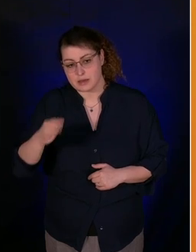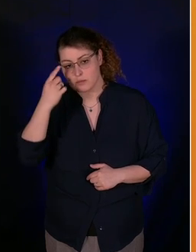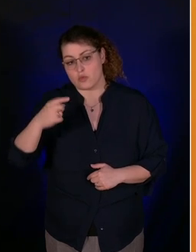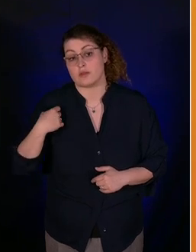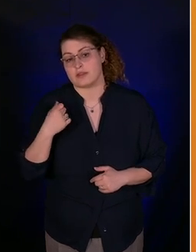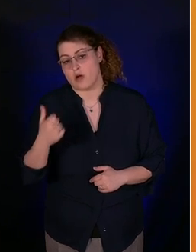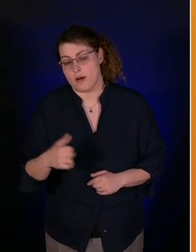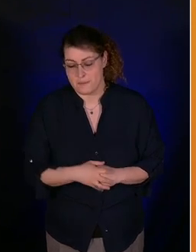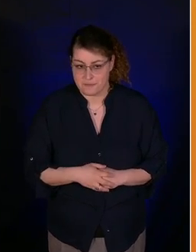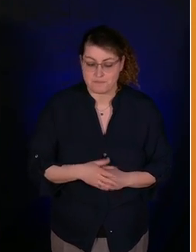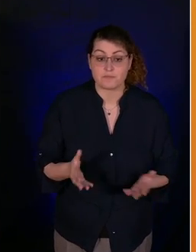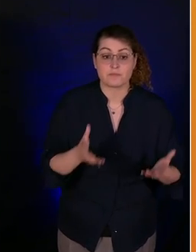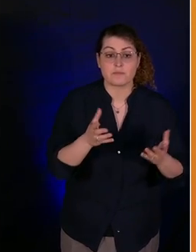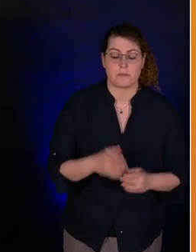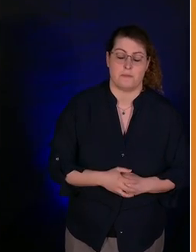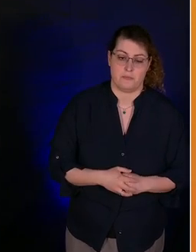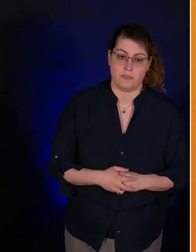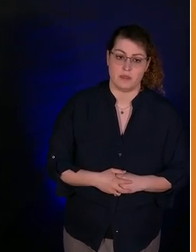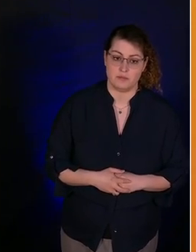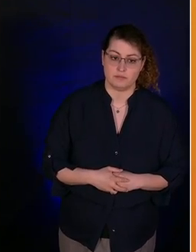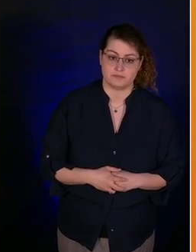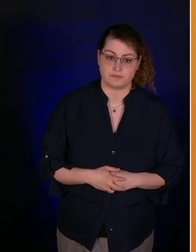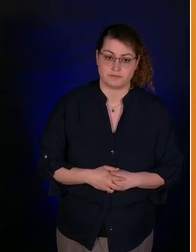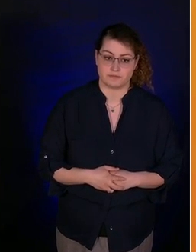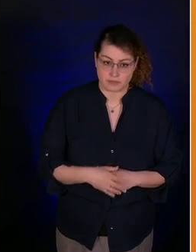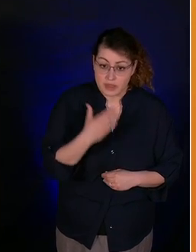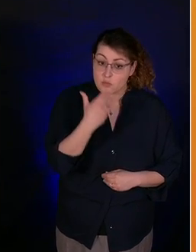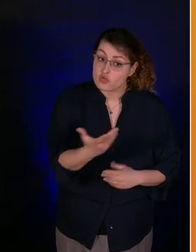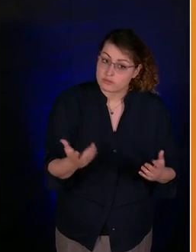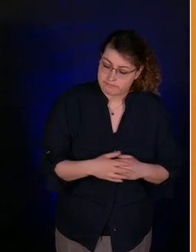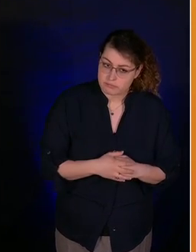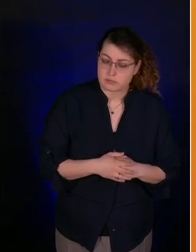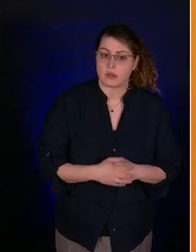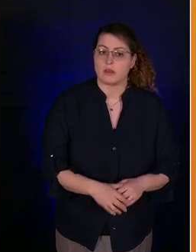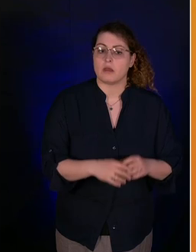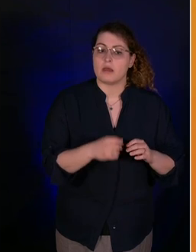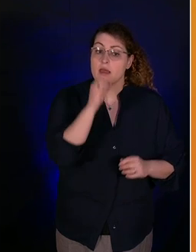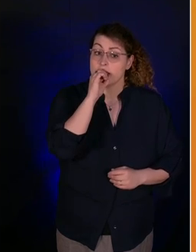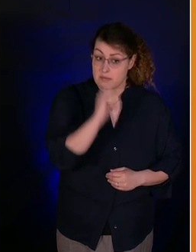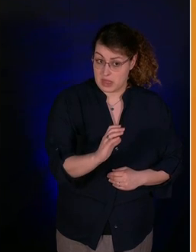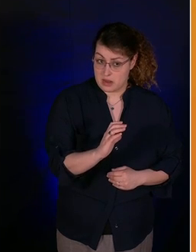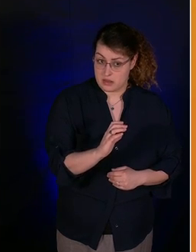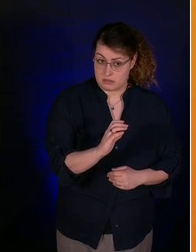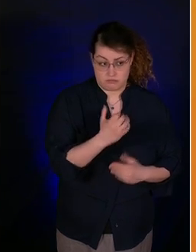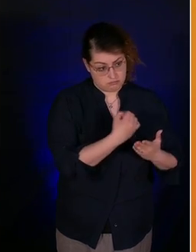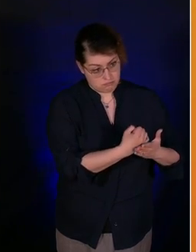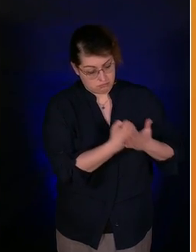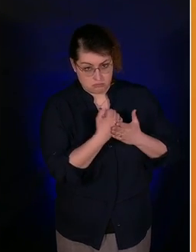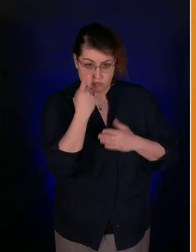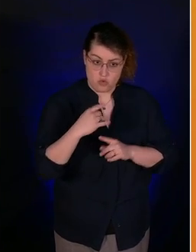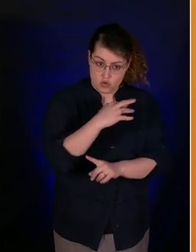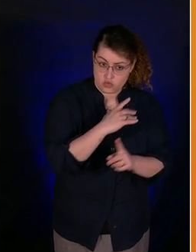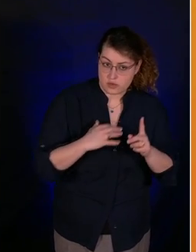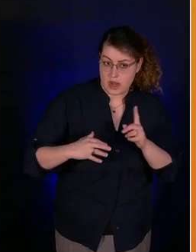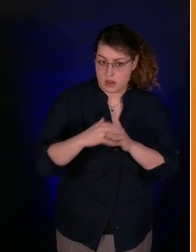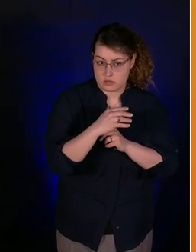l'Agro. Ouais. Syndicat Elvanovien. Le capitalisme est un vecteur de la socialisation de la production,